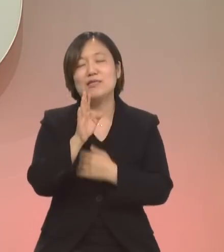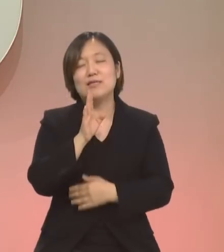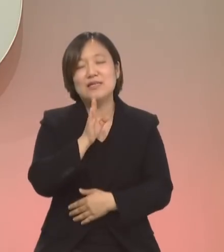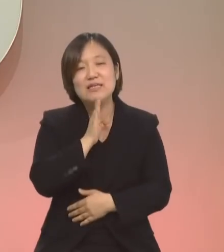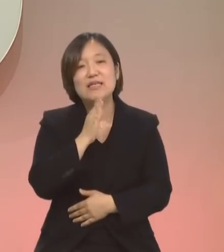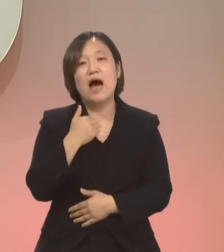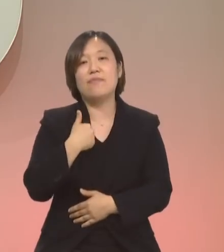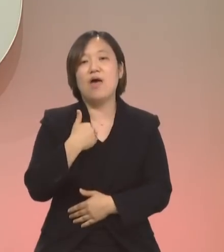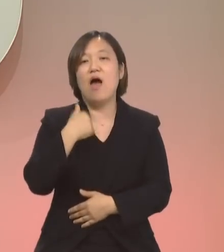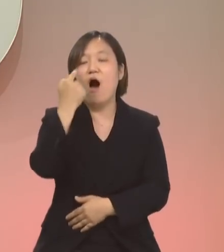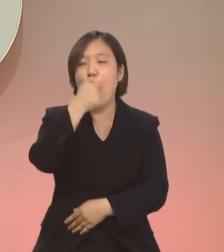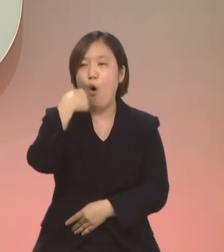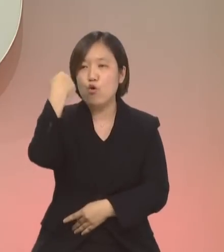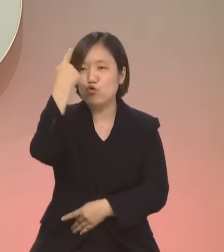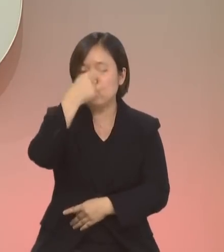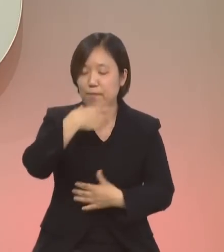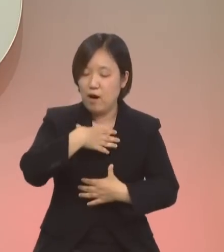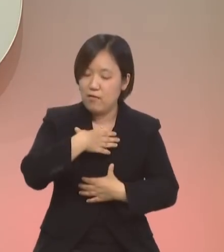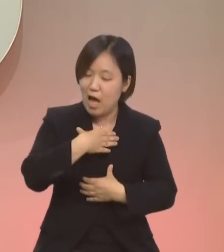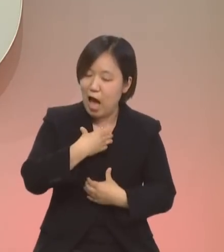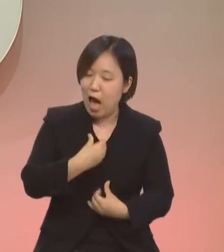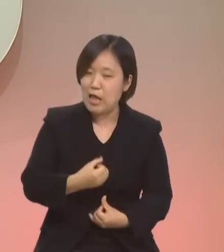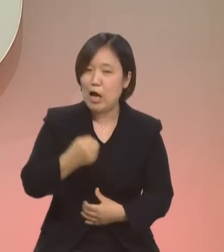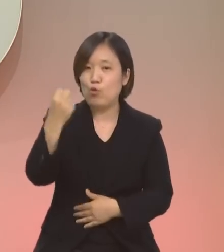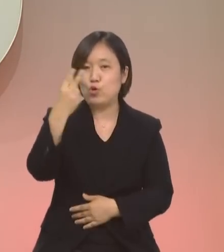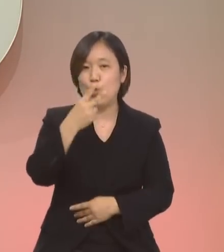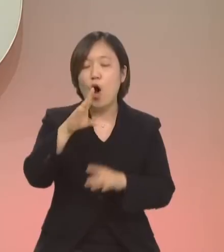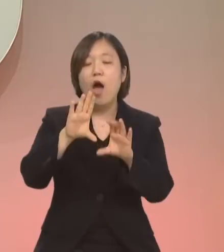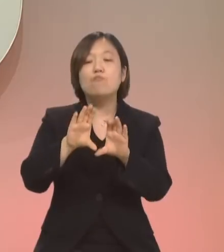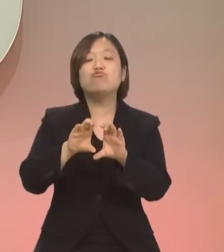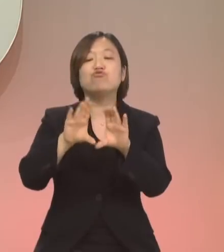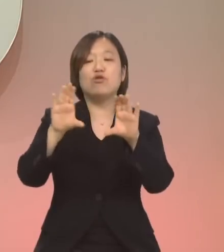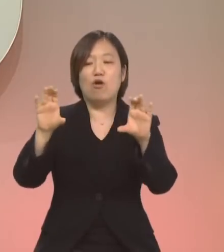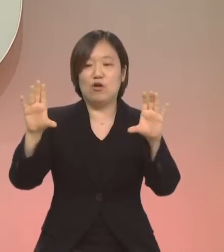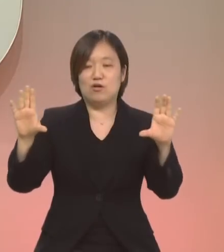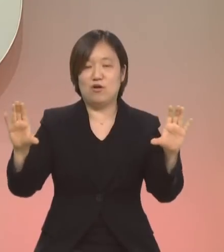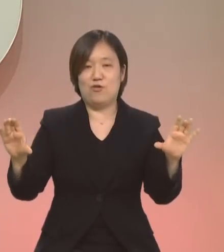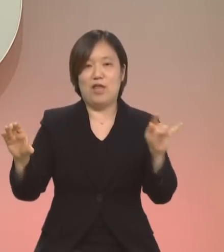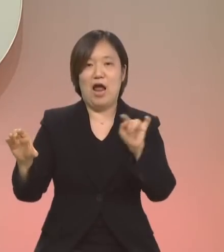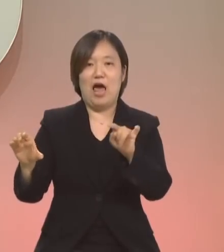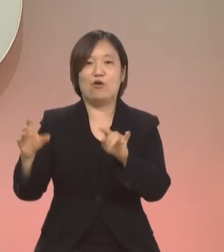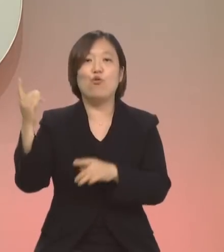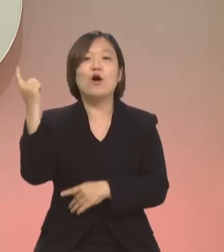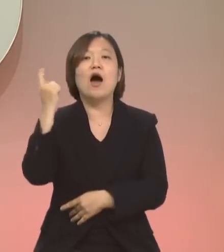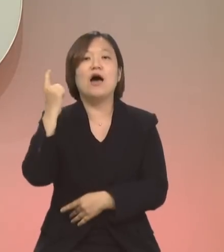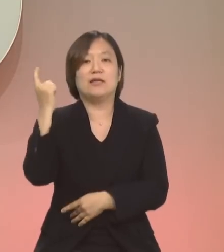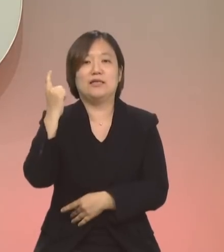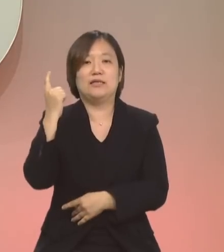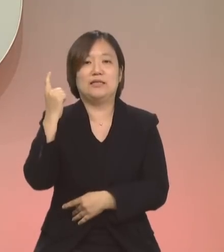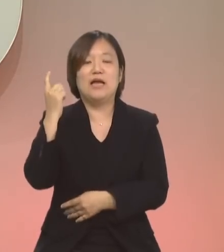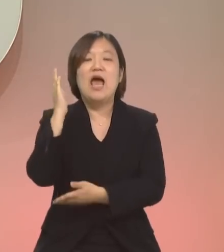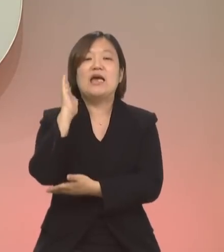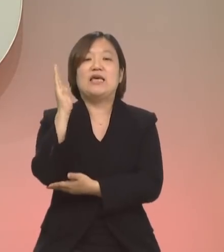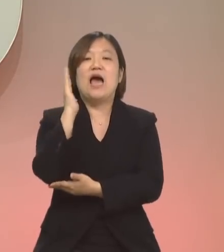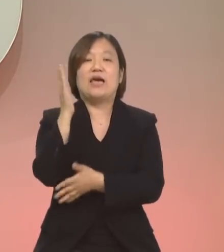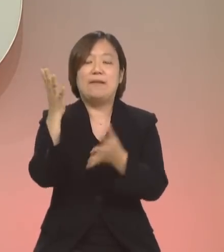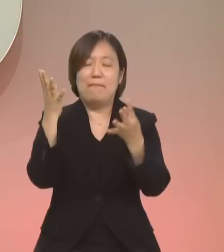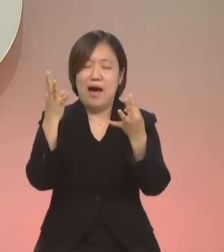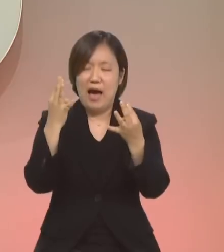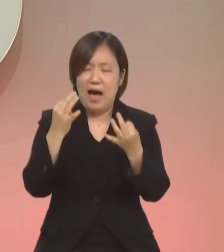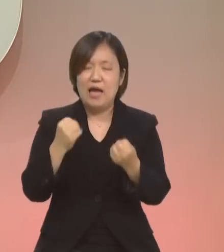많이 편안해지고 부드러워졌다라고 말씀하시는 그런 불자님들 이야기를 제가 자주